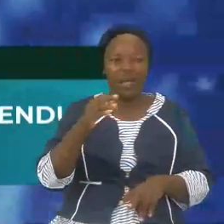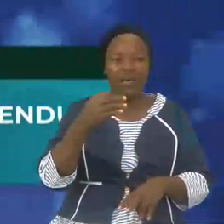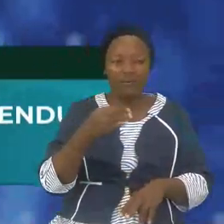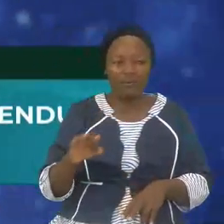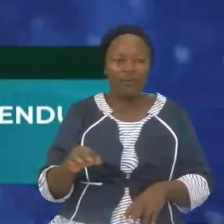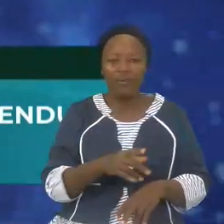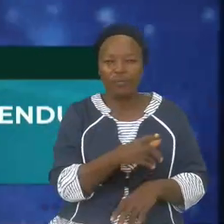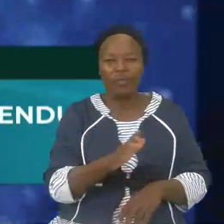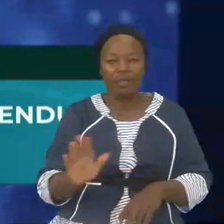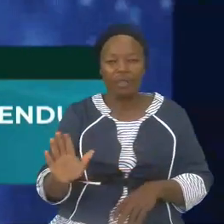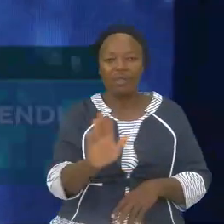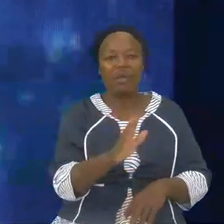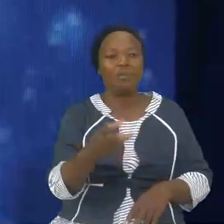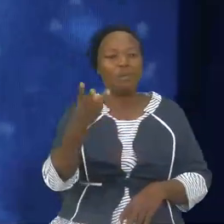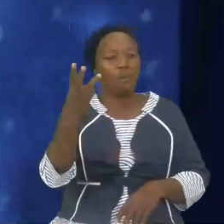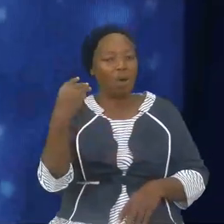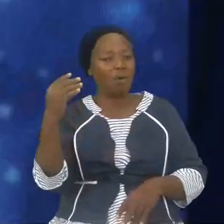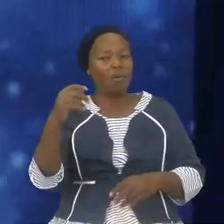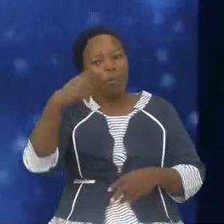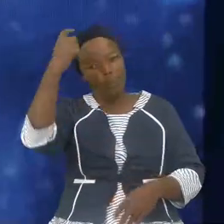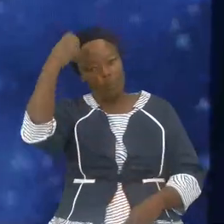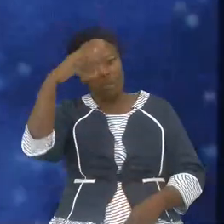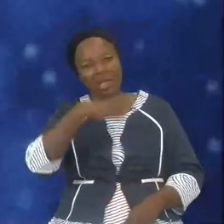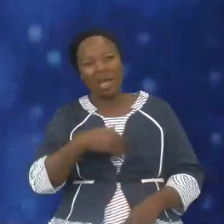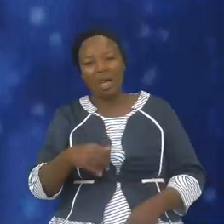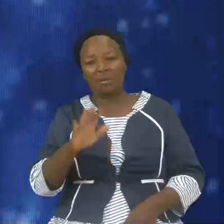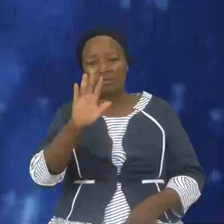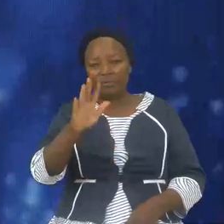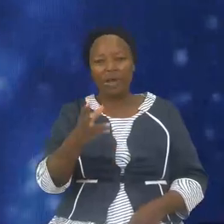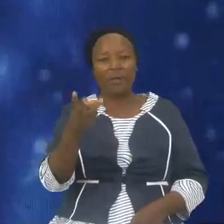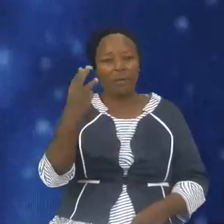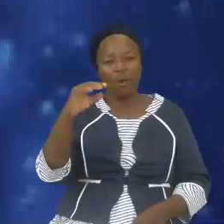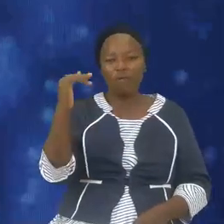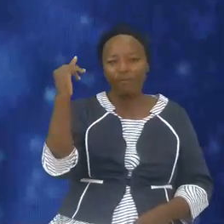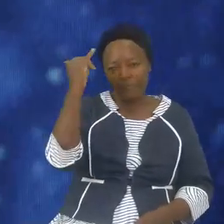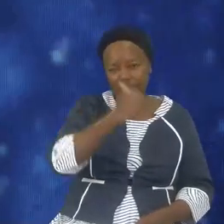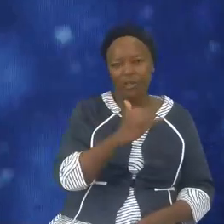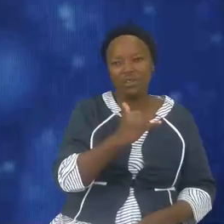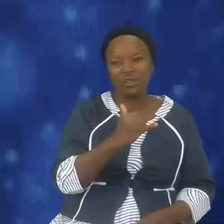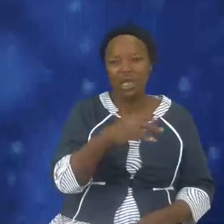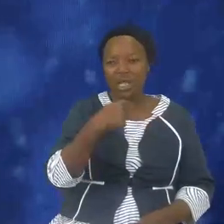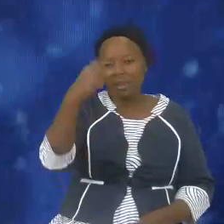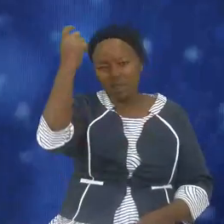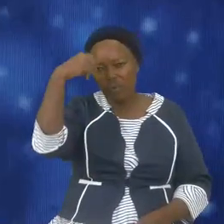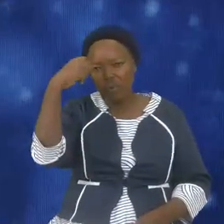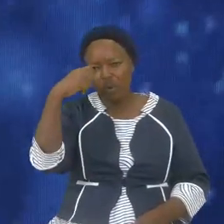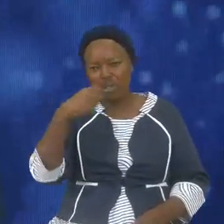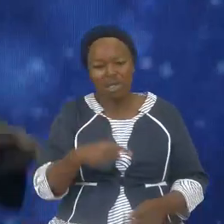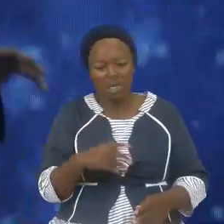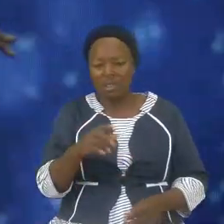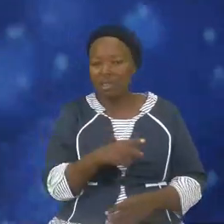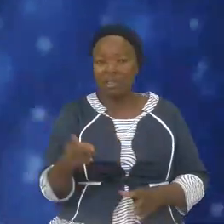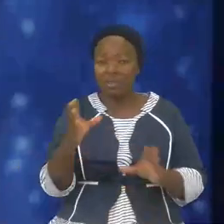5 d'entre elles étaient folles et 5 sages. Les